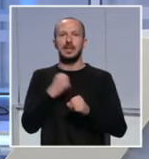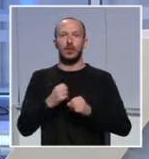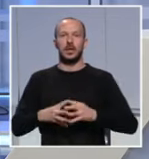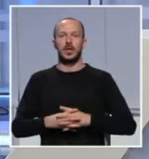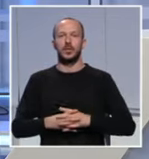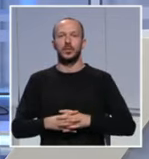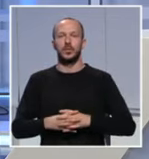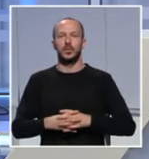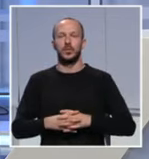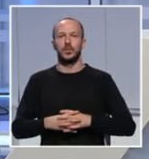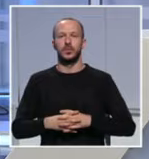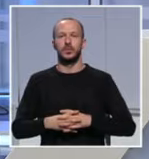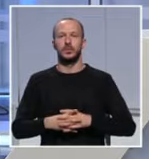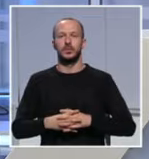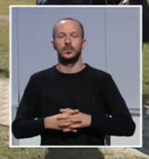djelovanje.